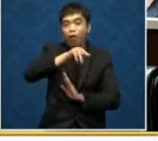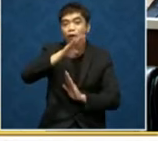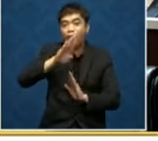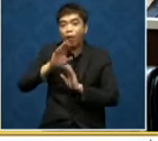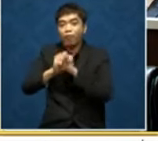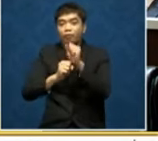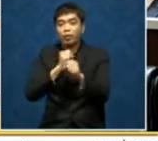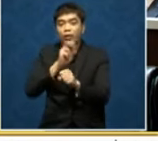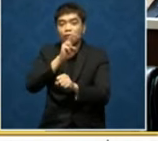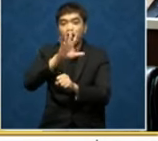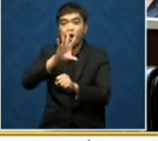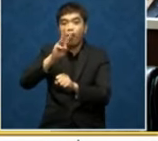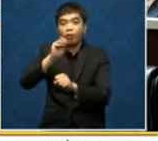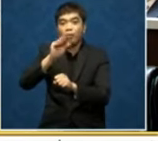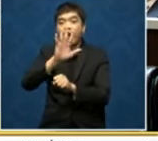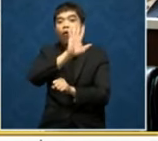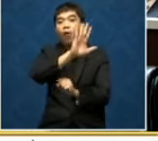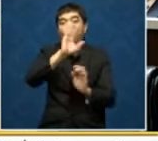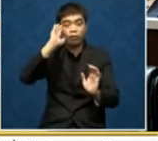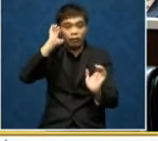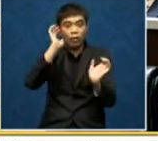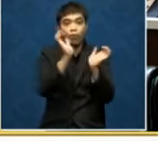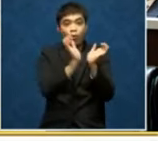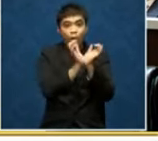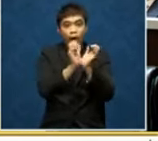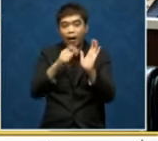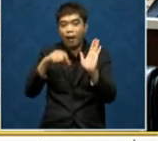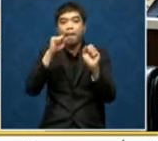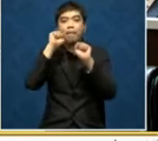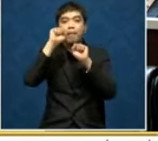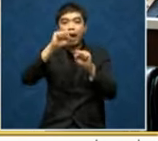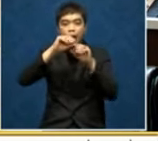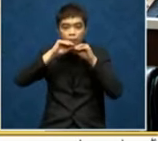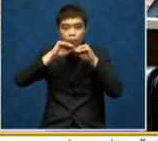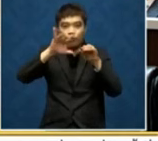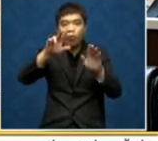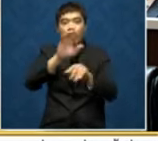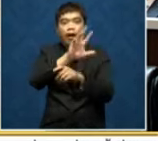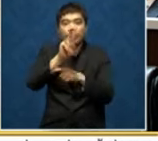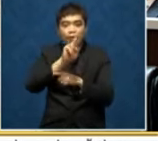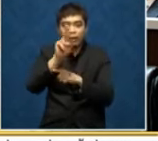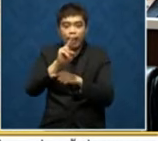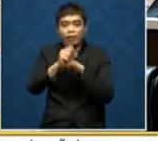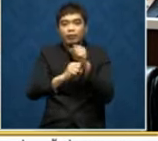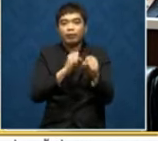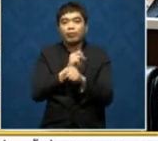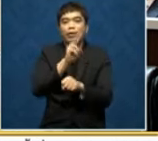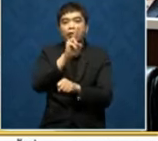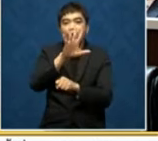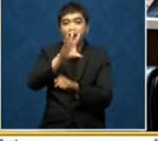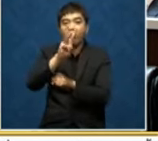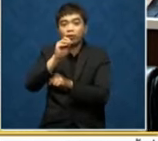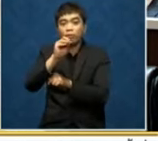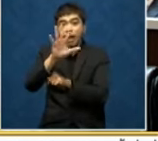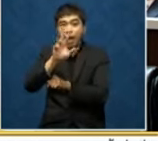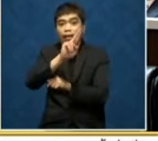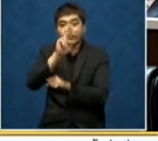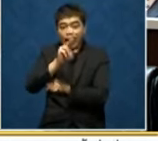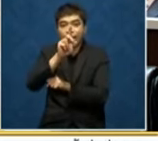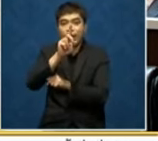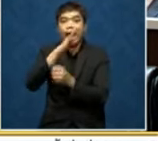2565ประกาศลงราชกิจจานุเบกษาเมื่อวันที่ 16ตุลาคม2565แล้วก็ตาม